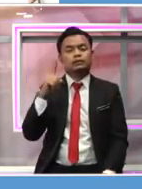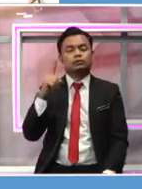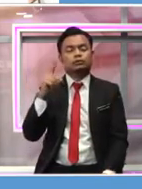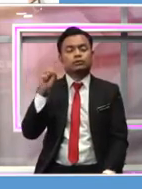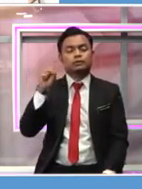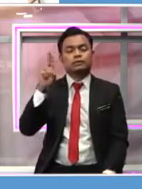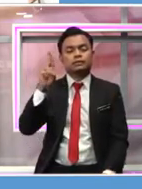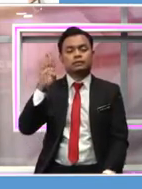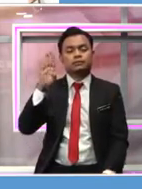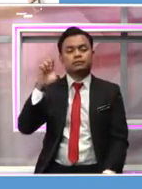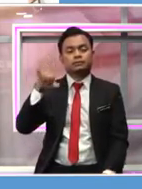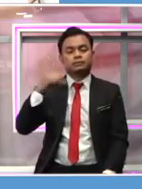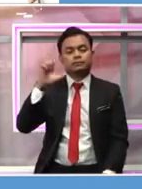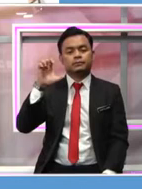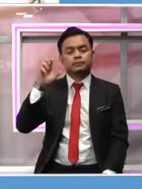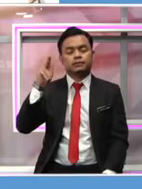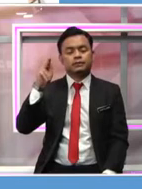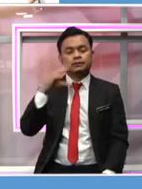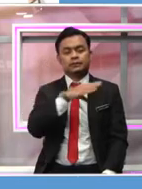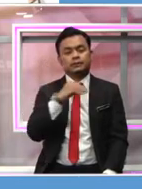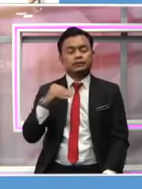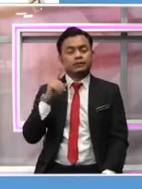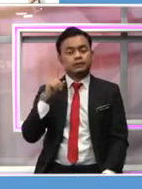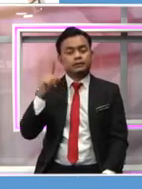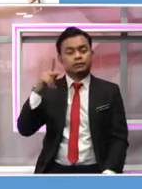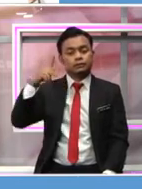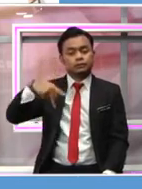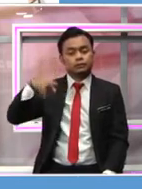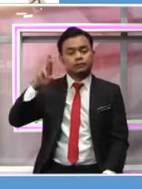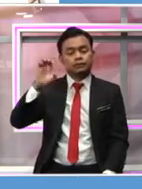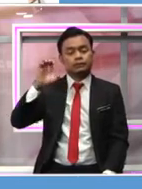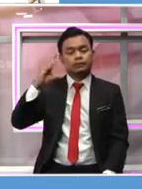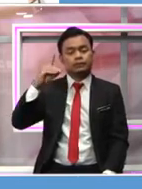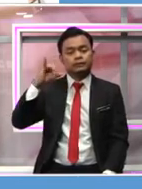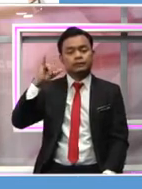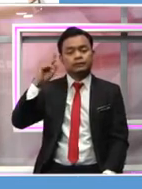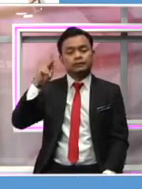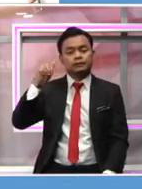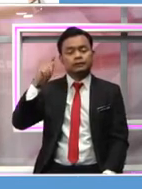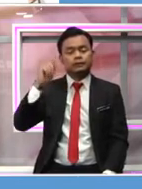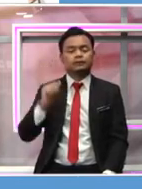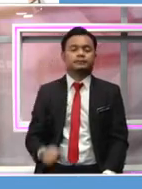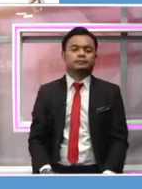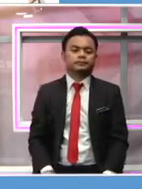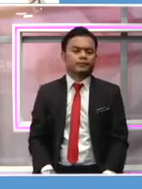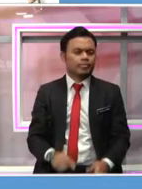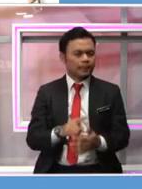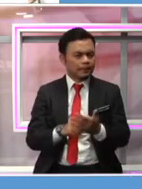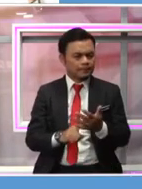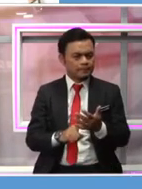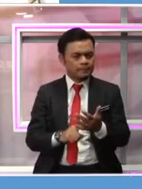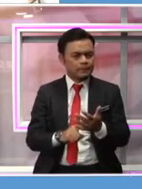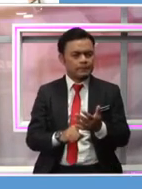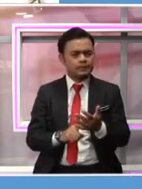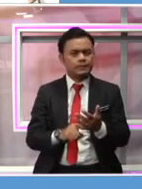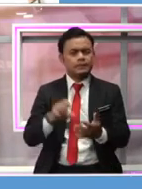predikat jadi Miran Nisa mana anak di rumah semesti ramai yang tertanya-tanya apa itu subjek